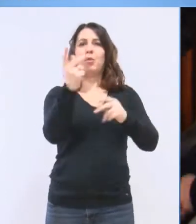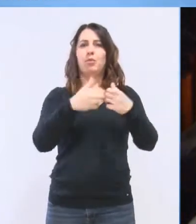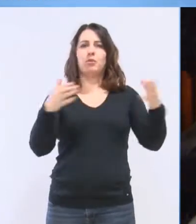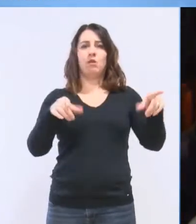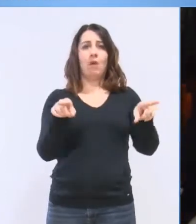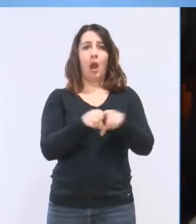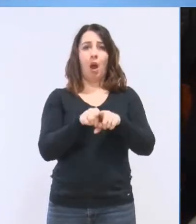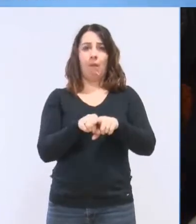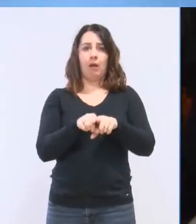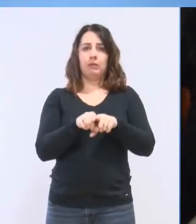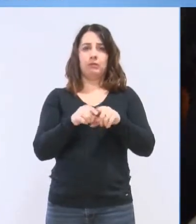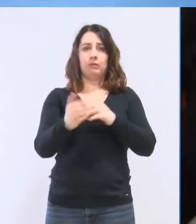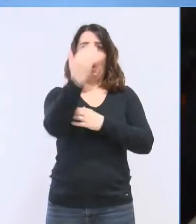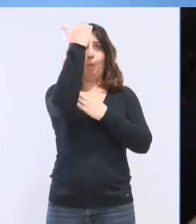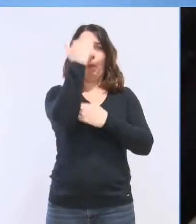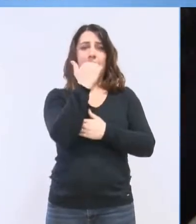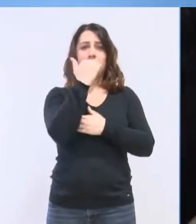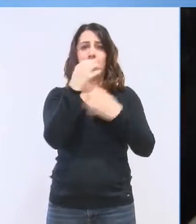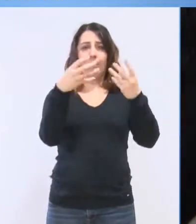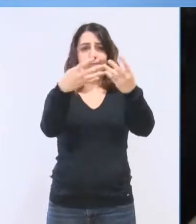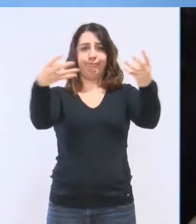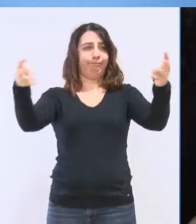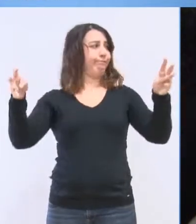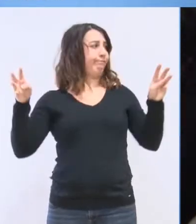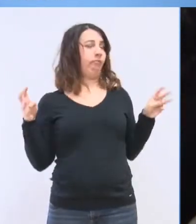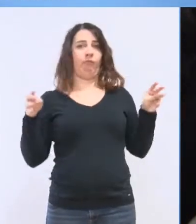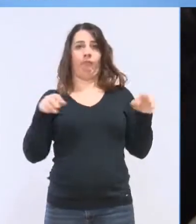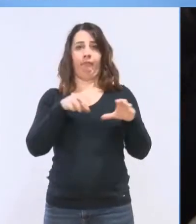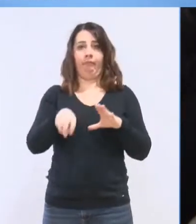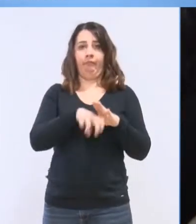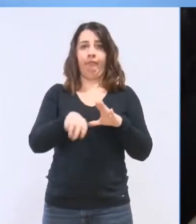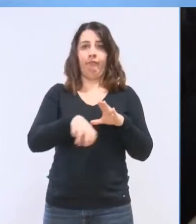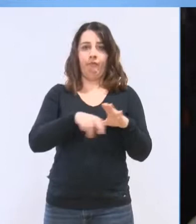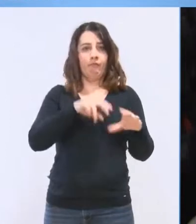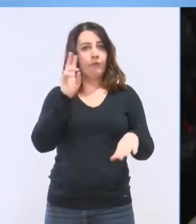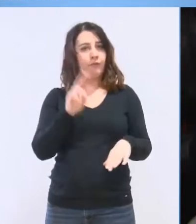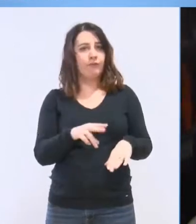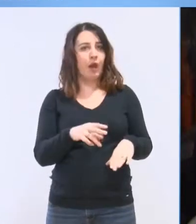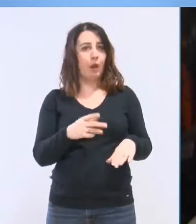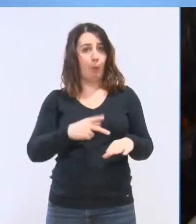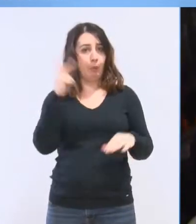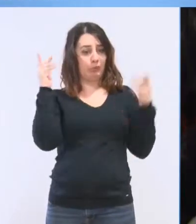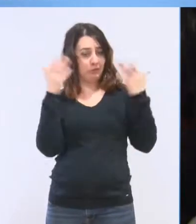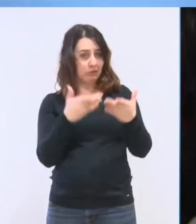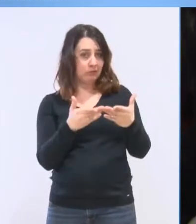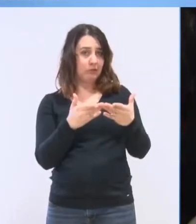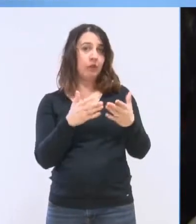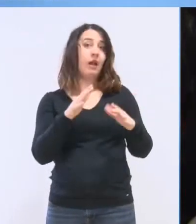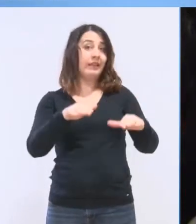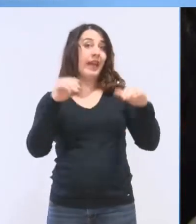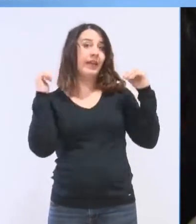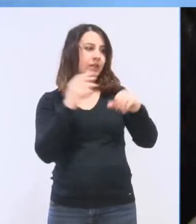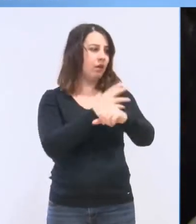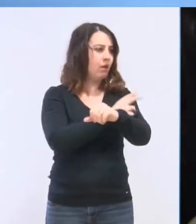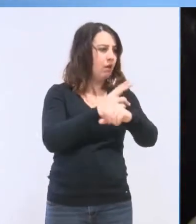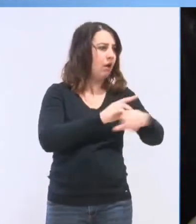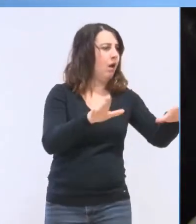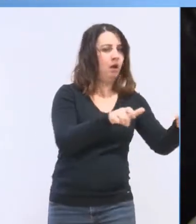réserve protégée. De manière générale, tout concourt, en priorité, surtout à éviter les